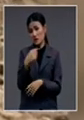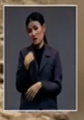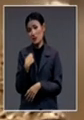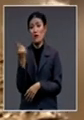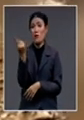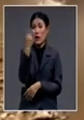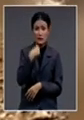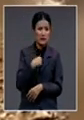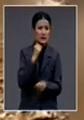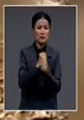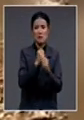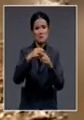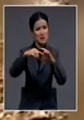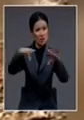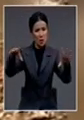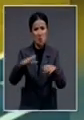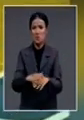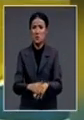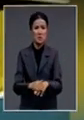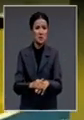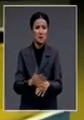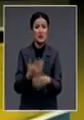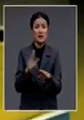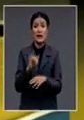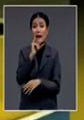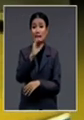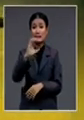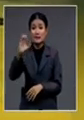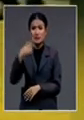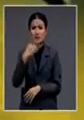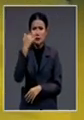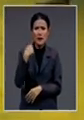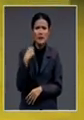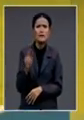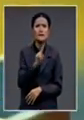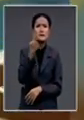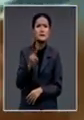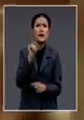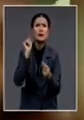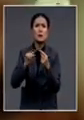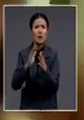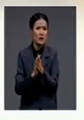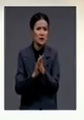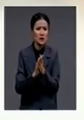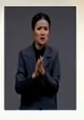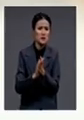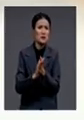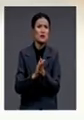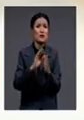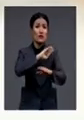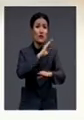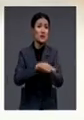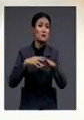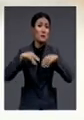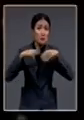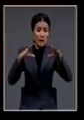ม่เหมาะสมเป็นการมุ่งร้ายรวมทั้ง ICC กำลังถูกใช้เป็นเครื่องมือทางการเมืองเพื่อต่อต้านฟิลิปปินส์ด้วยแต่ว่าศาลนั้นระบุ